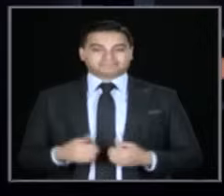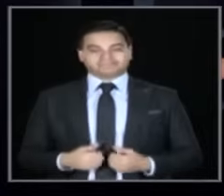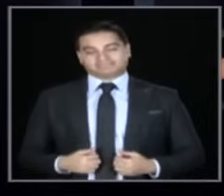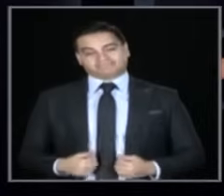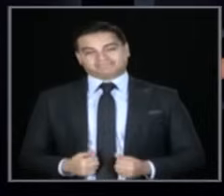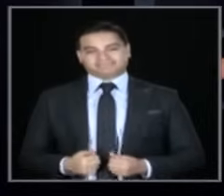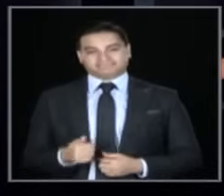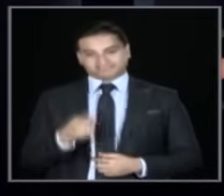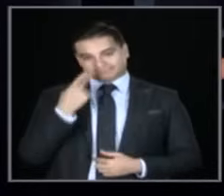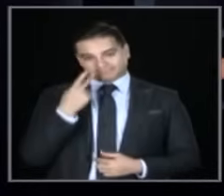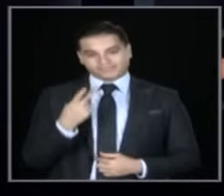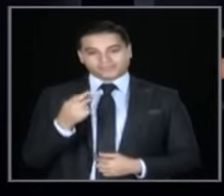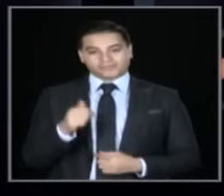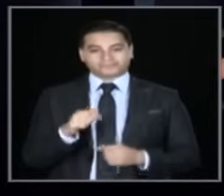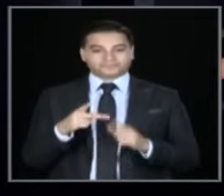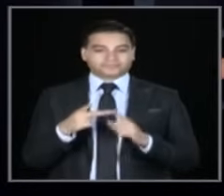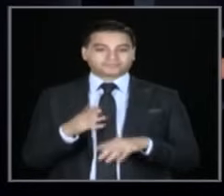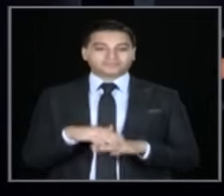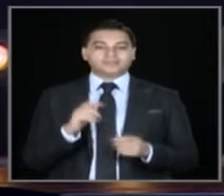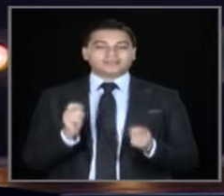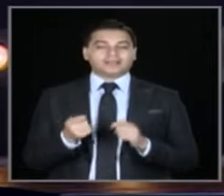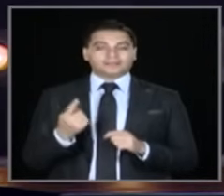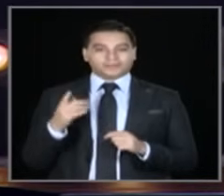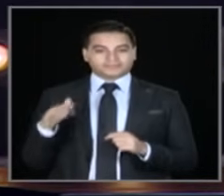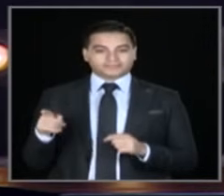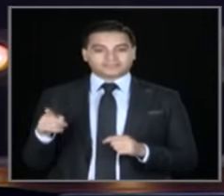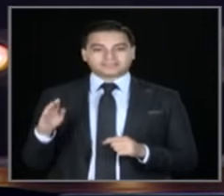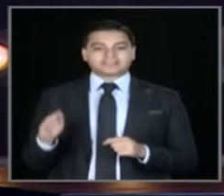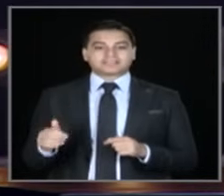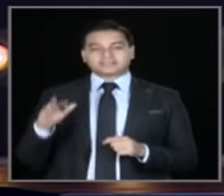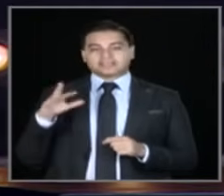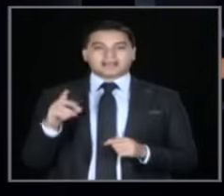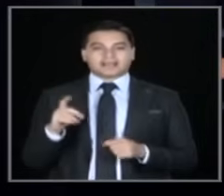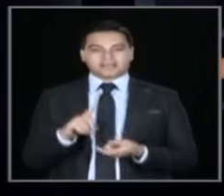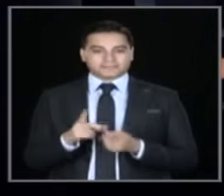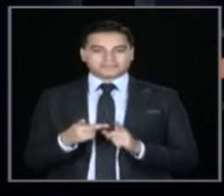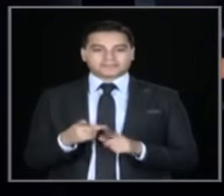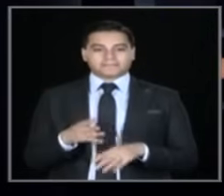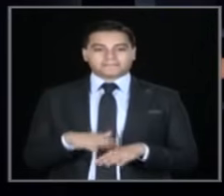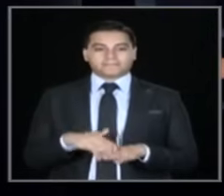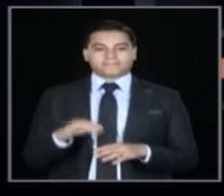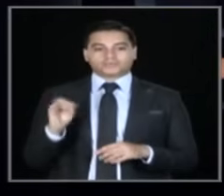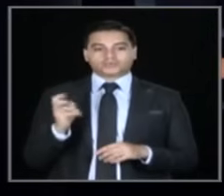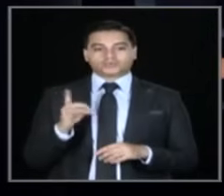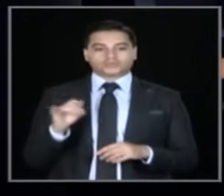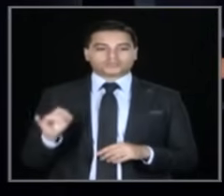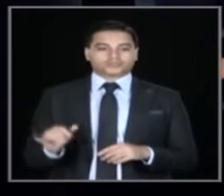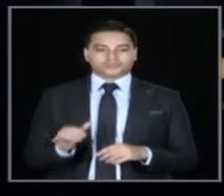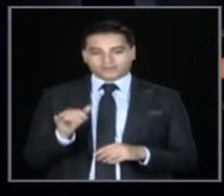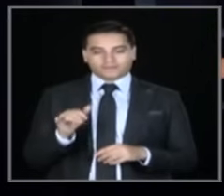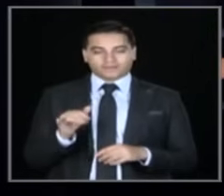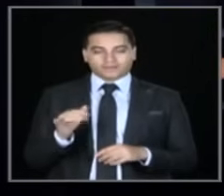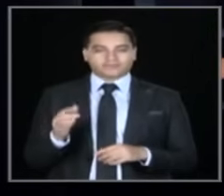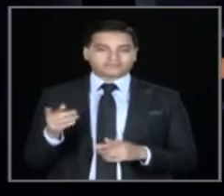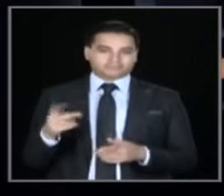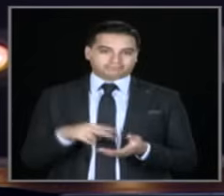جلادييترز، وجلادييترز عندنا تغيير، ساهر السمري نزل مكان مصطفى طه. ازيك يا